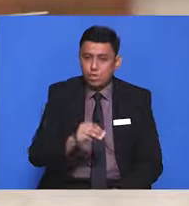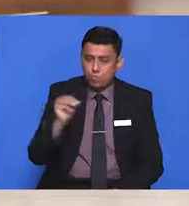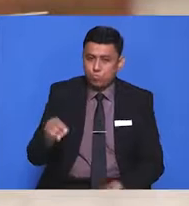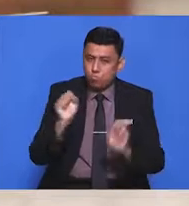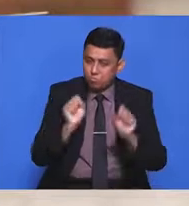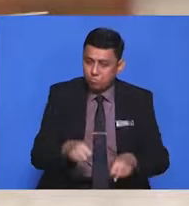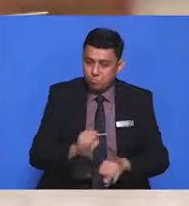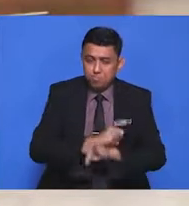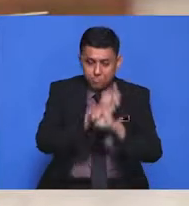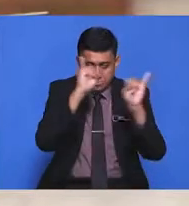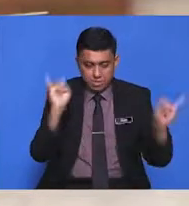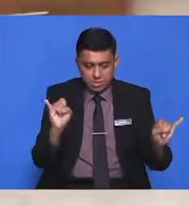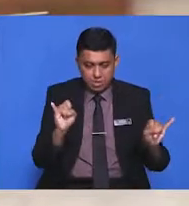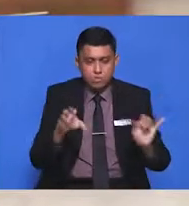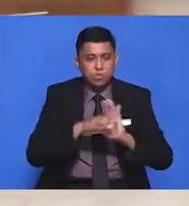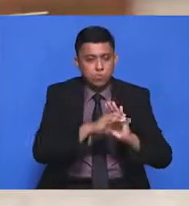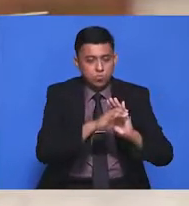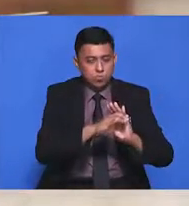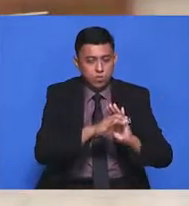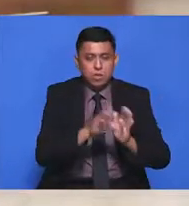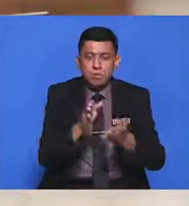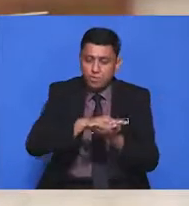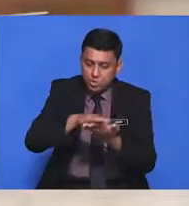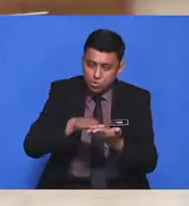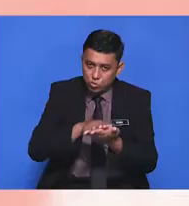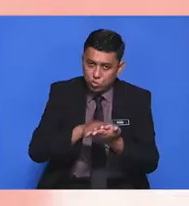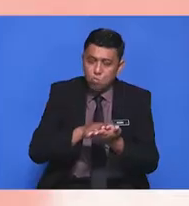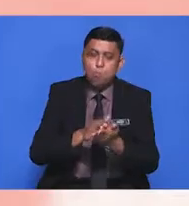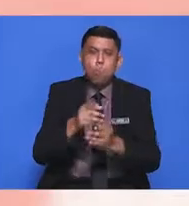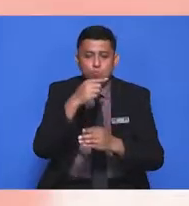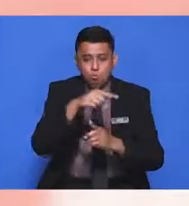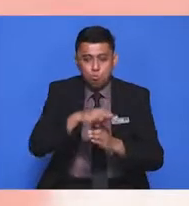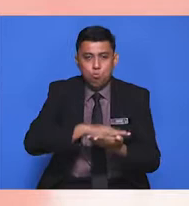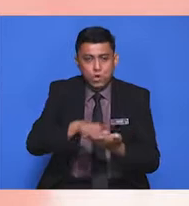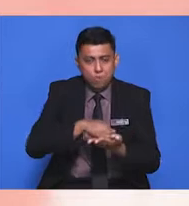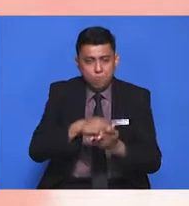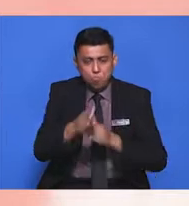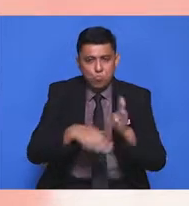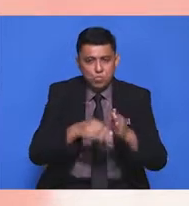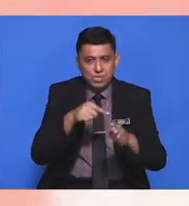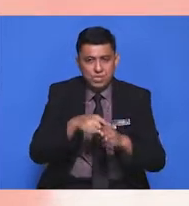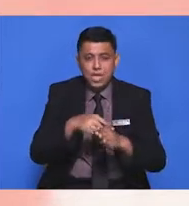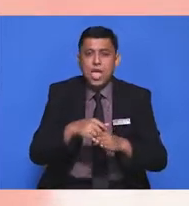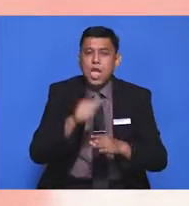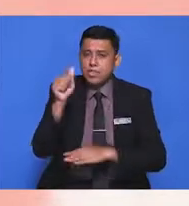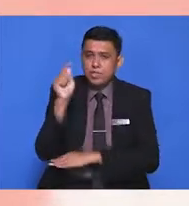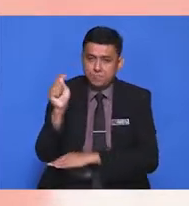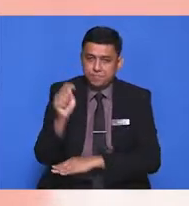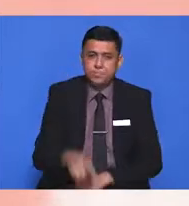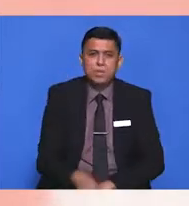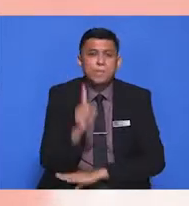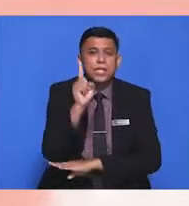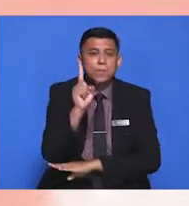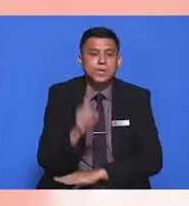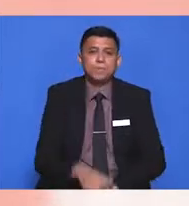boleh menjelaskan dengan contoh bentuk muka bumi di Asia Tenggara. Uji kendiri bagi soalan 1. Berdasarkan